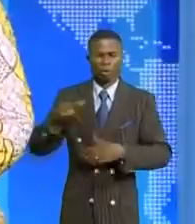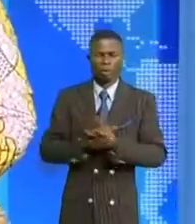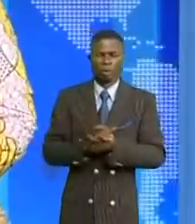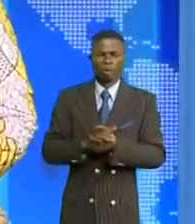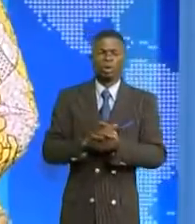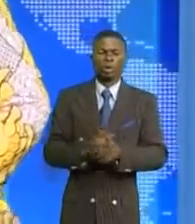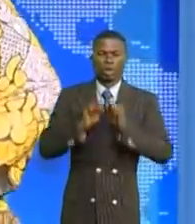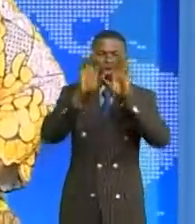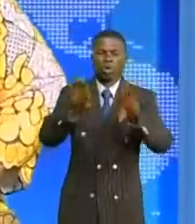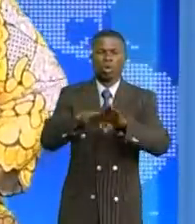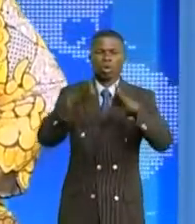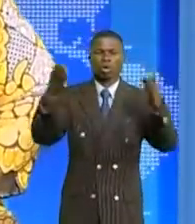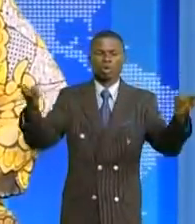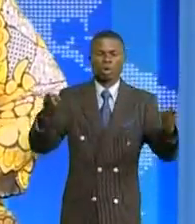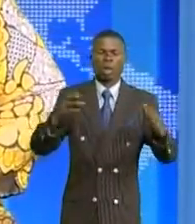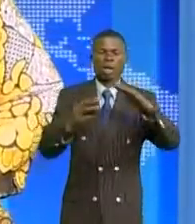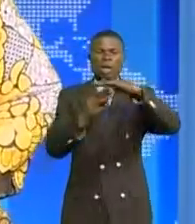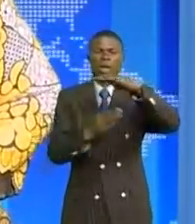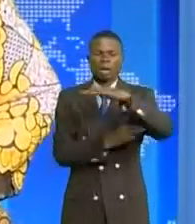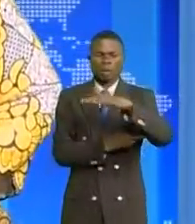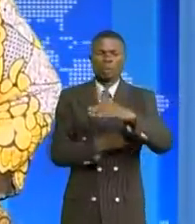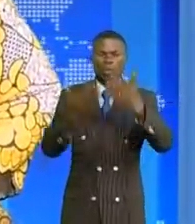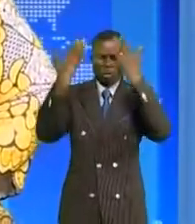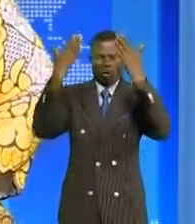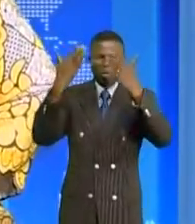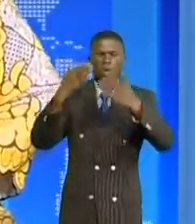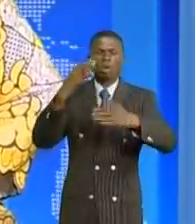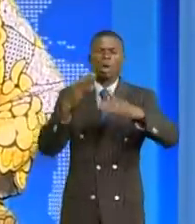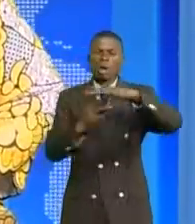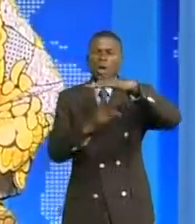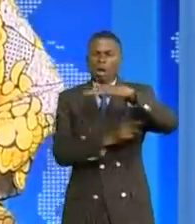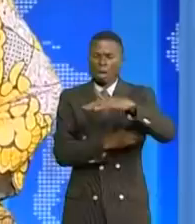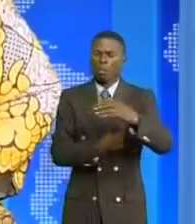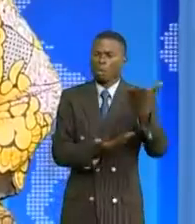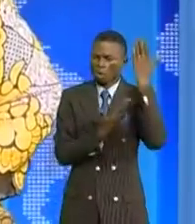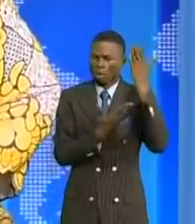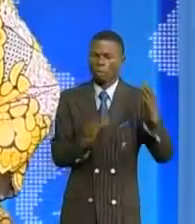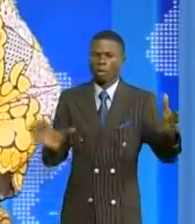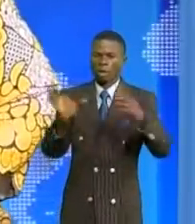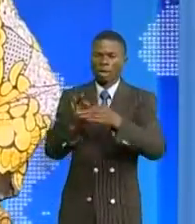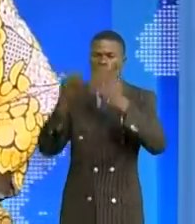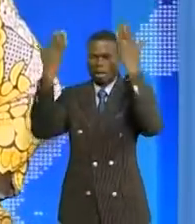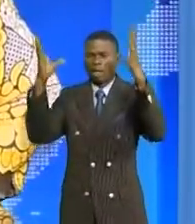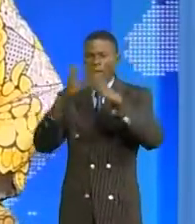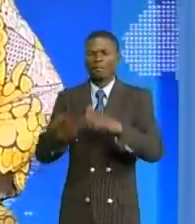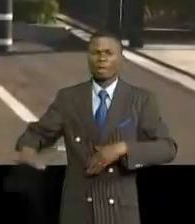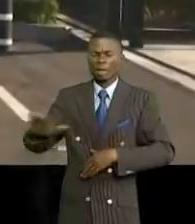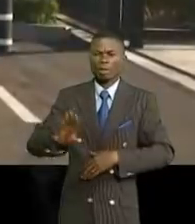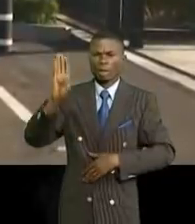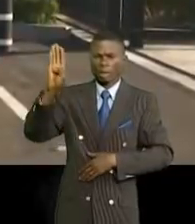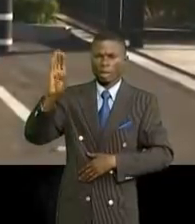du port cazouls à 11 ans bien cette infrastructure imposante qui relie la zambie au bout de son art aux